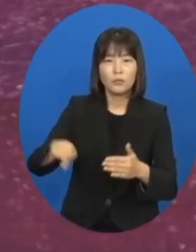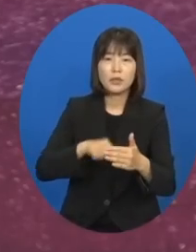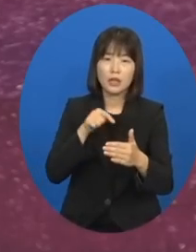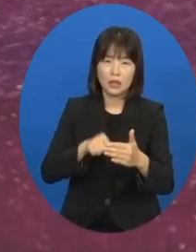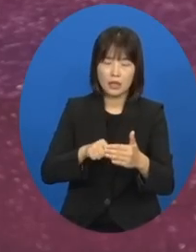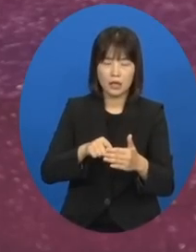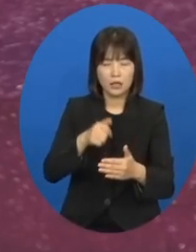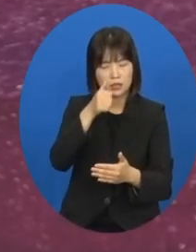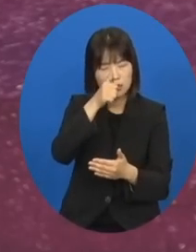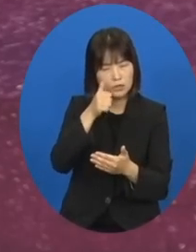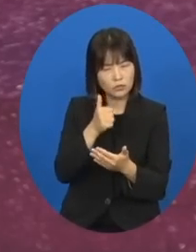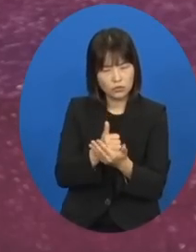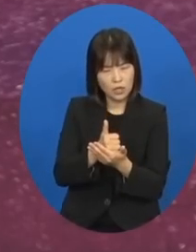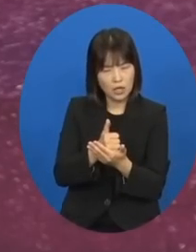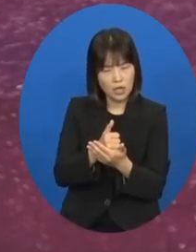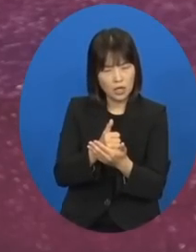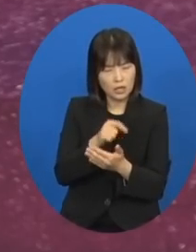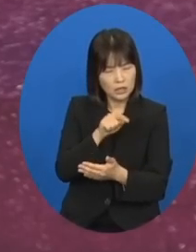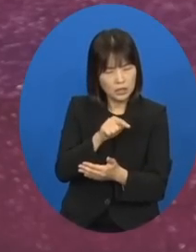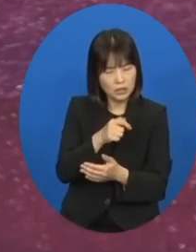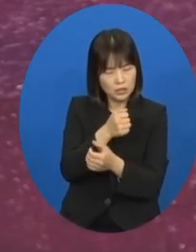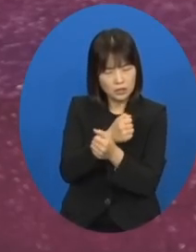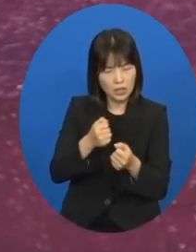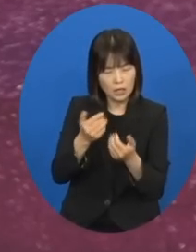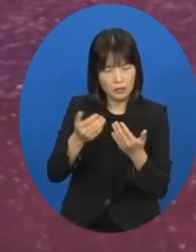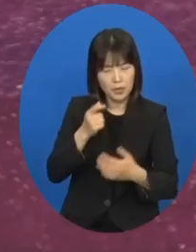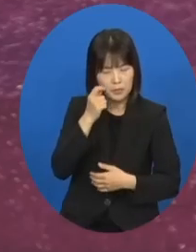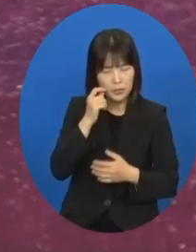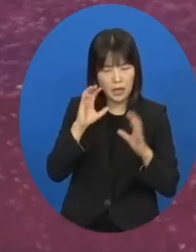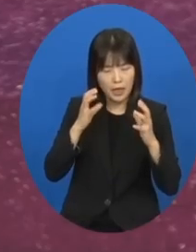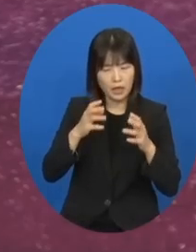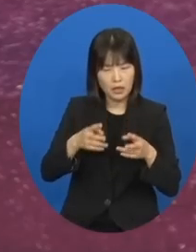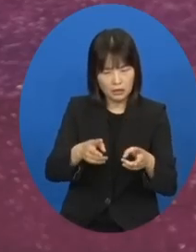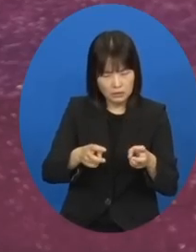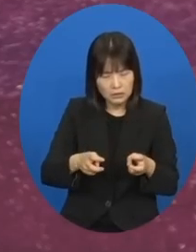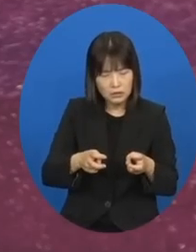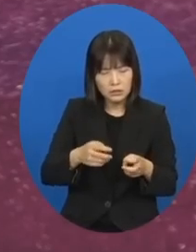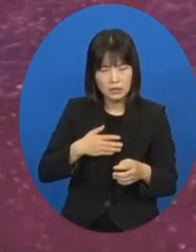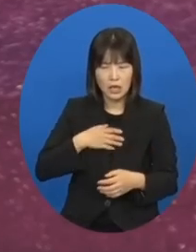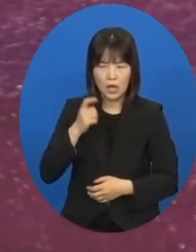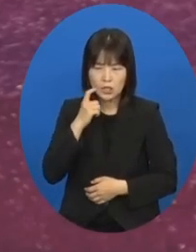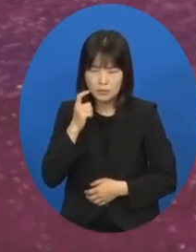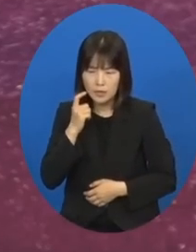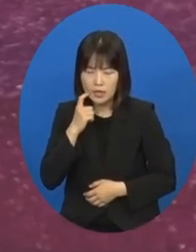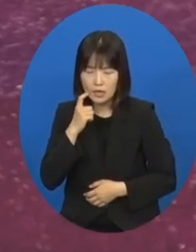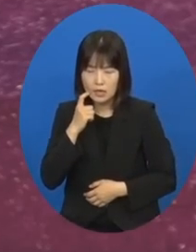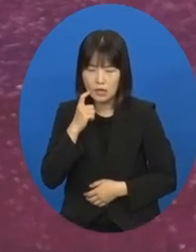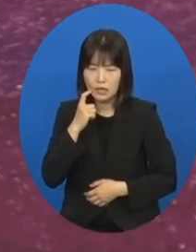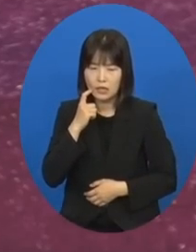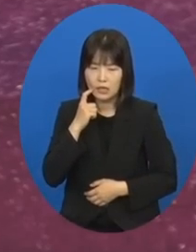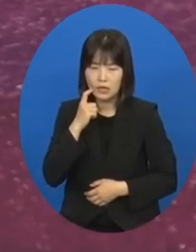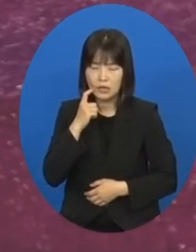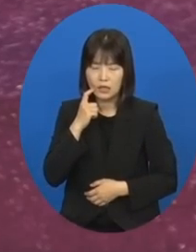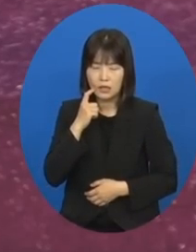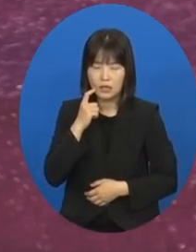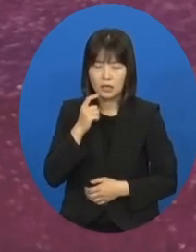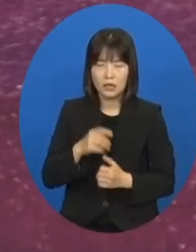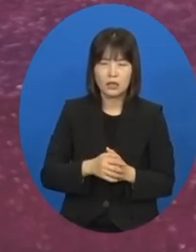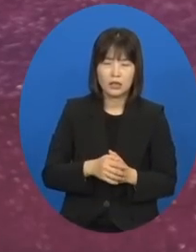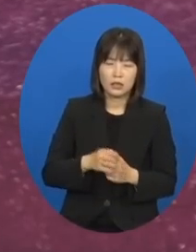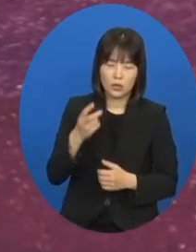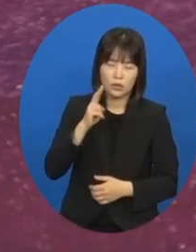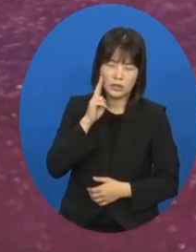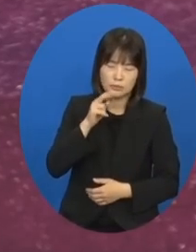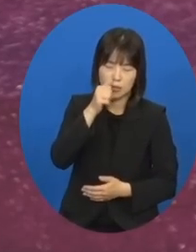이제는 산 받지 못할 거야 내가 낙태를 했는데 내가 이런 거짓말을 했는데 내가 이런 끔찍한 죄를 저질렀는데